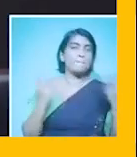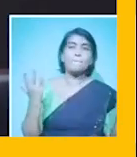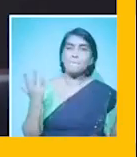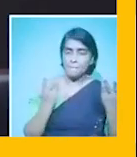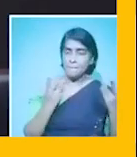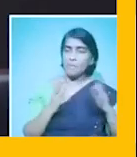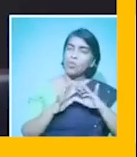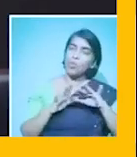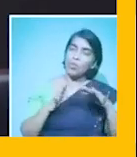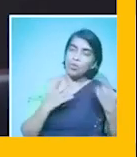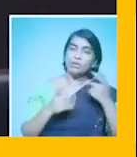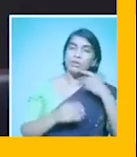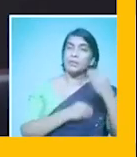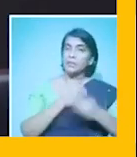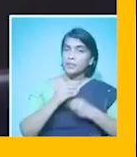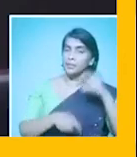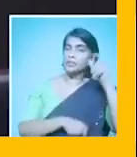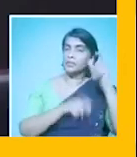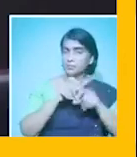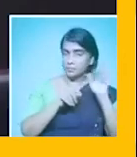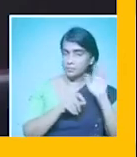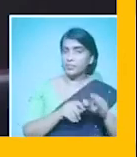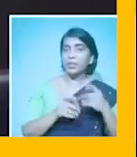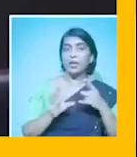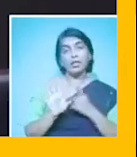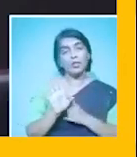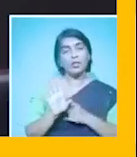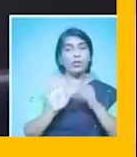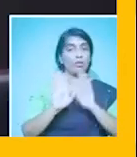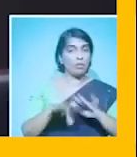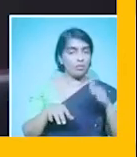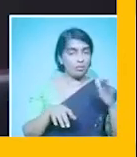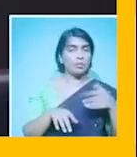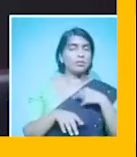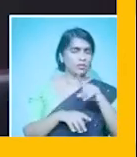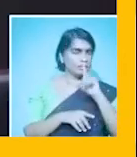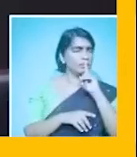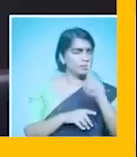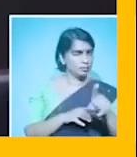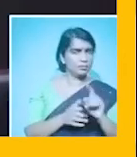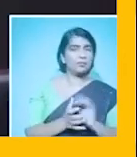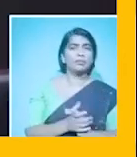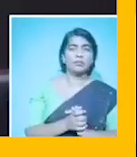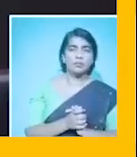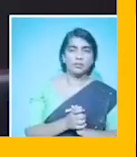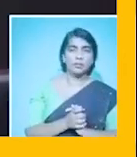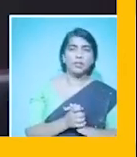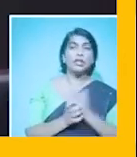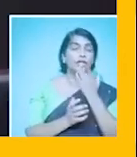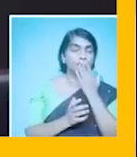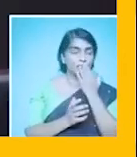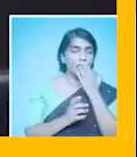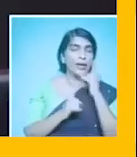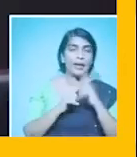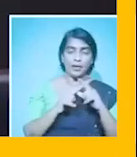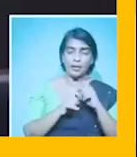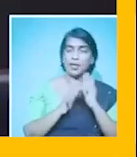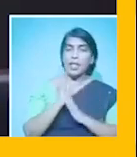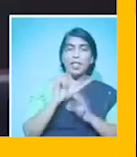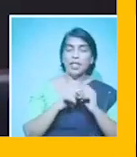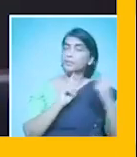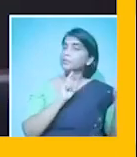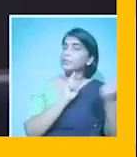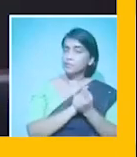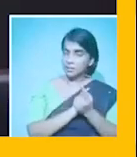යවද්දී අපට අභියෝගාත්මක රට මොකක්ද කියලා දන්නවද කියලා. දයාරත්නායක එක එක උත්තර දුන්නලු. ඒ එකක්වත්